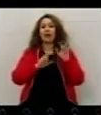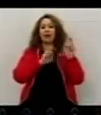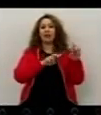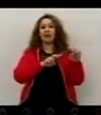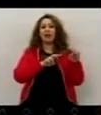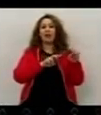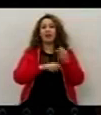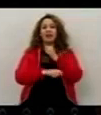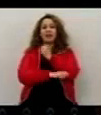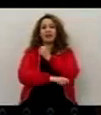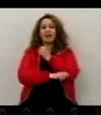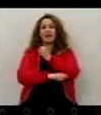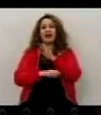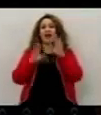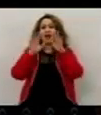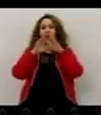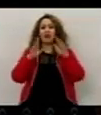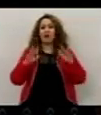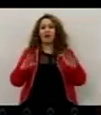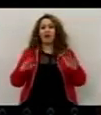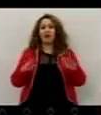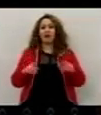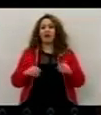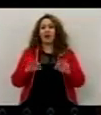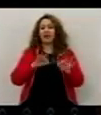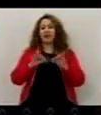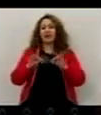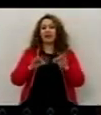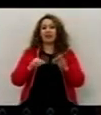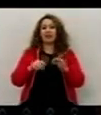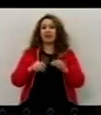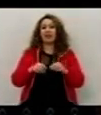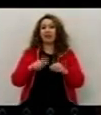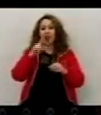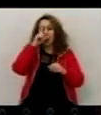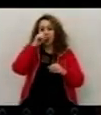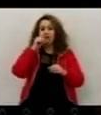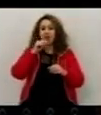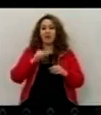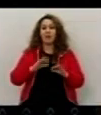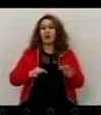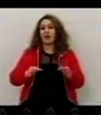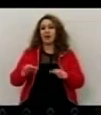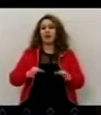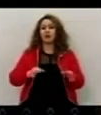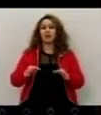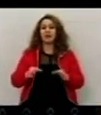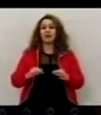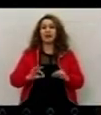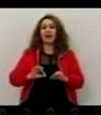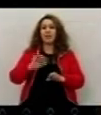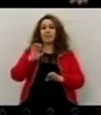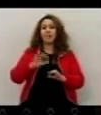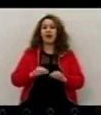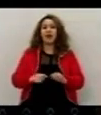وهذا الإجراءات التي اتخذها السيد رئيس الجمهورية، لا سيما أن مخطط عمل الحكومة الذي تمت المصادقة